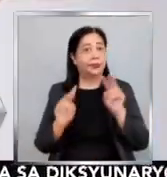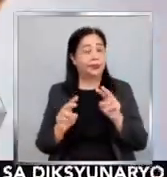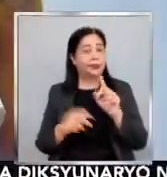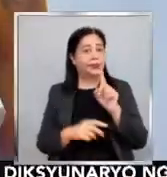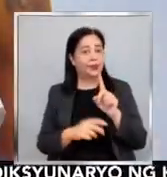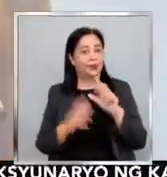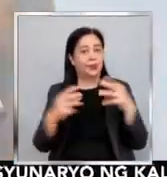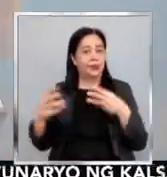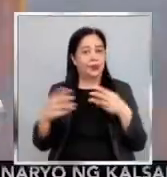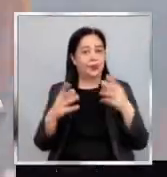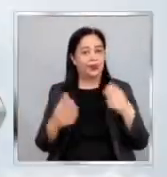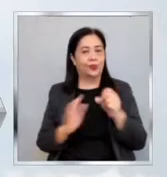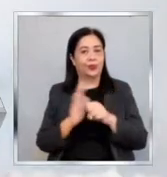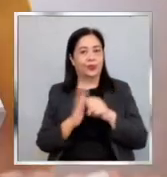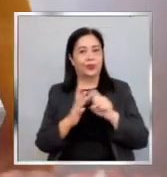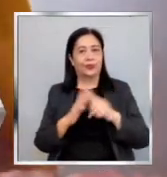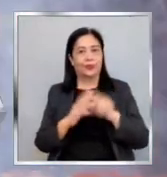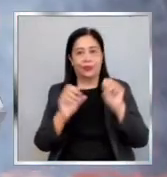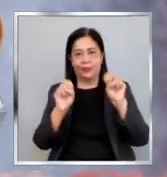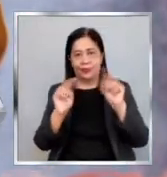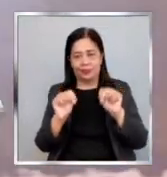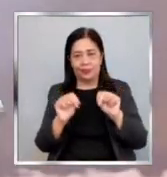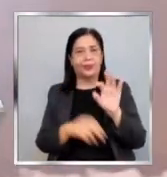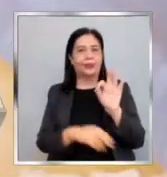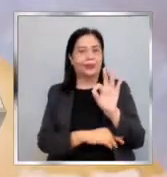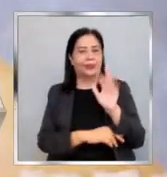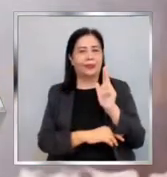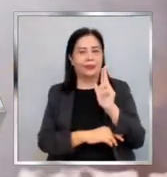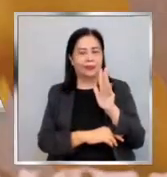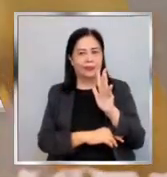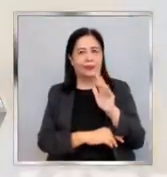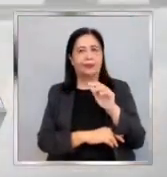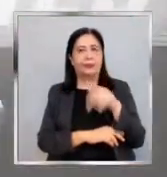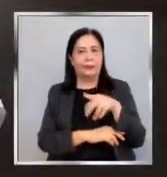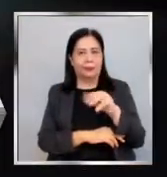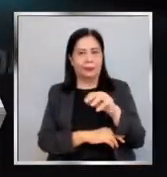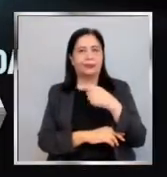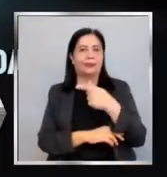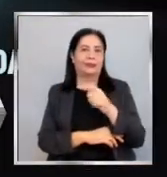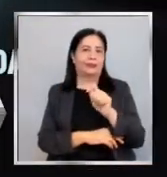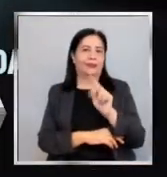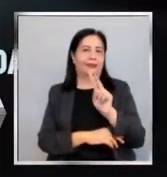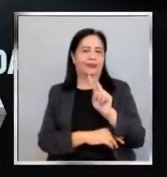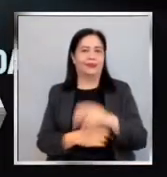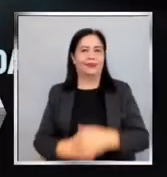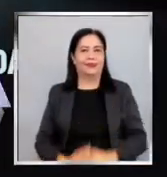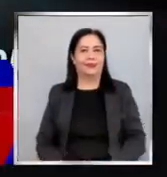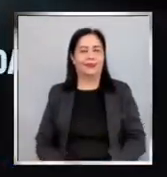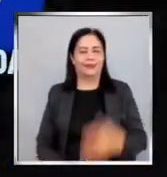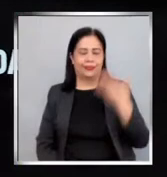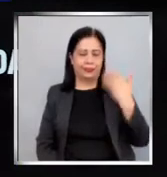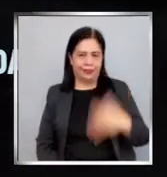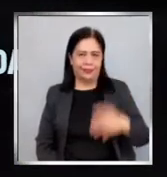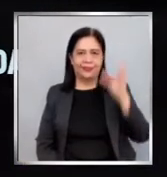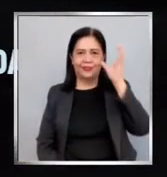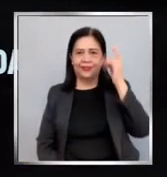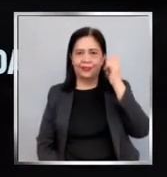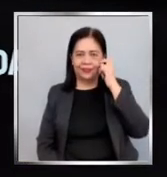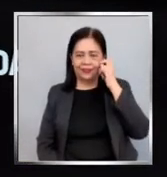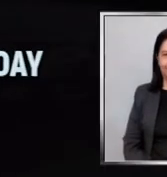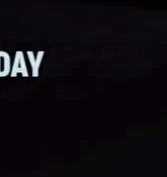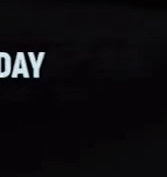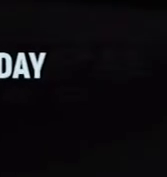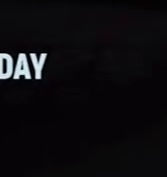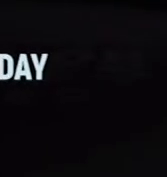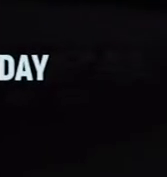Series simula ngayong Linggo, alas 9.35 ng gabi sa GTV. Chino Trinidad Akututo, 24